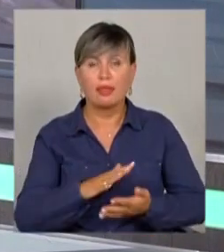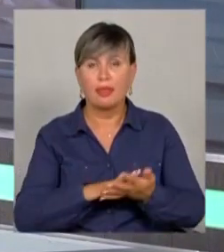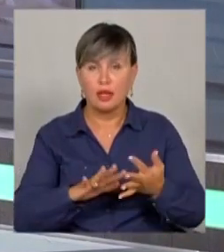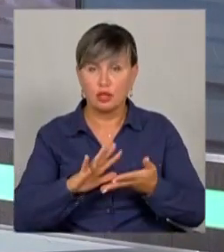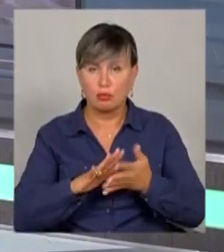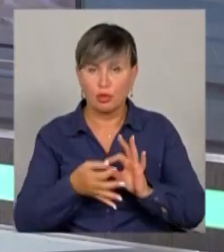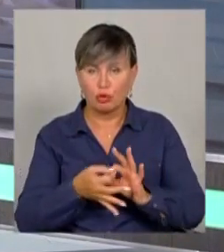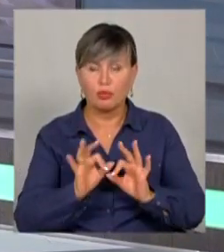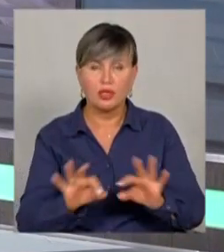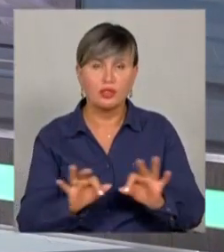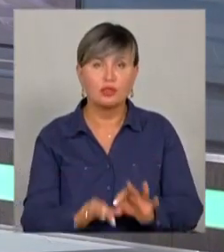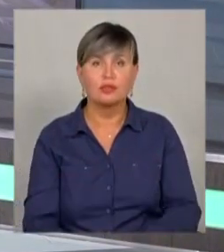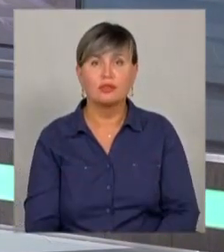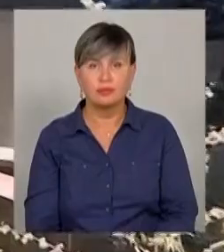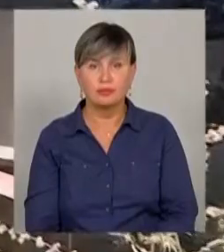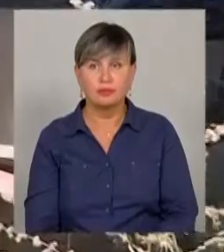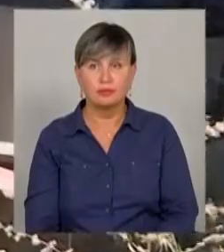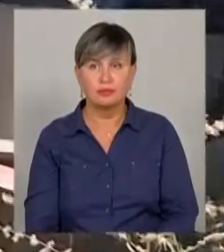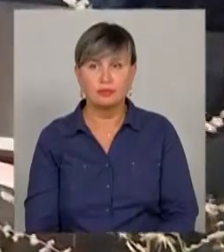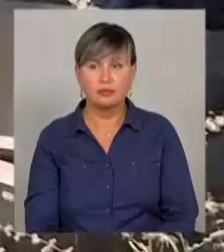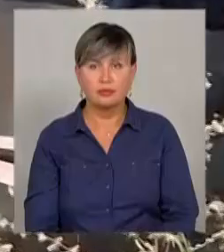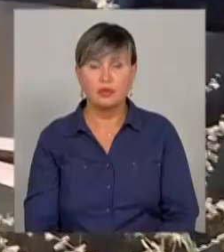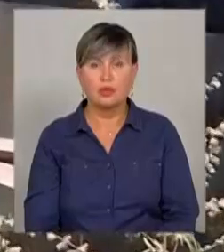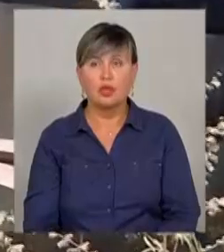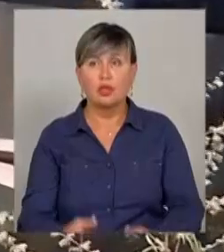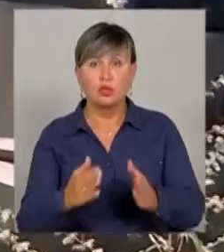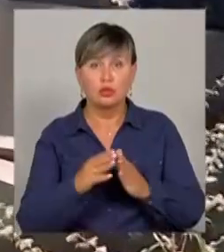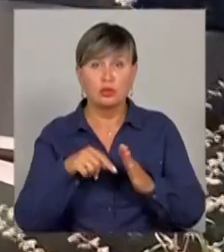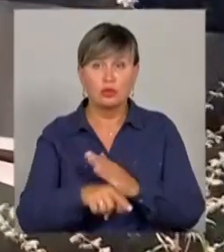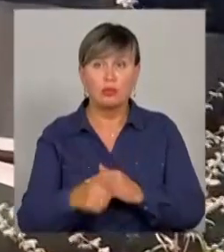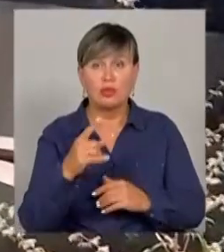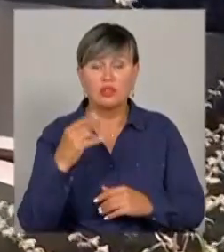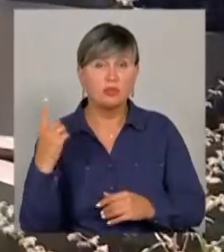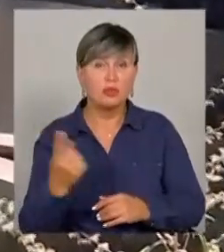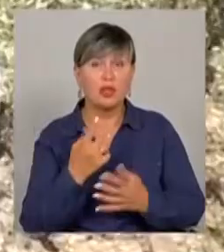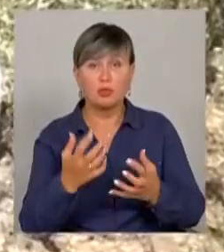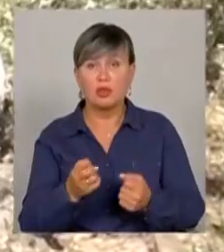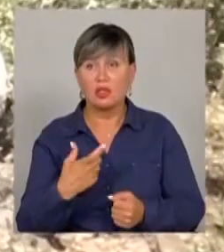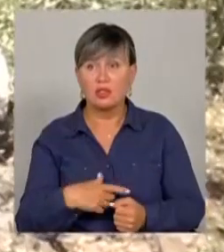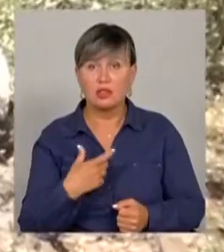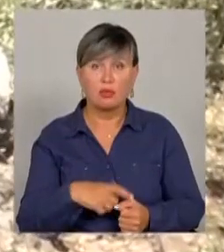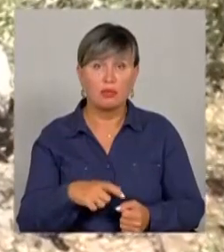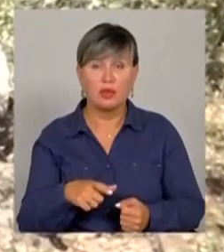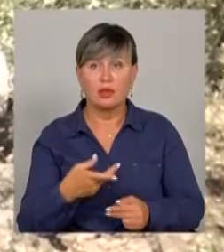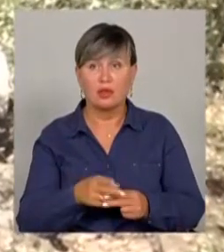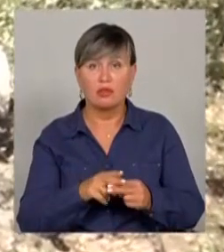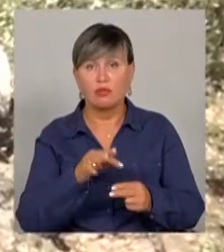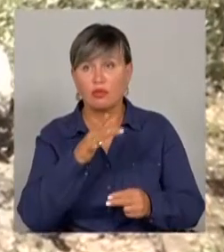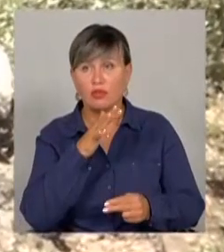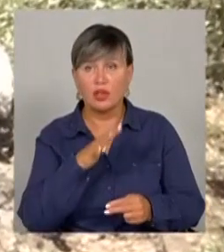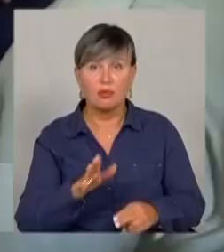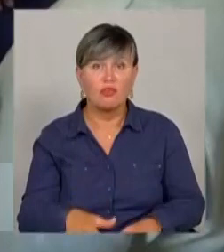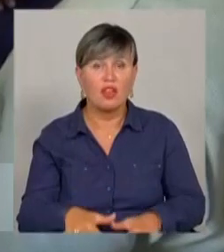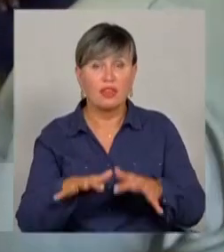после ЧП Эльвира Лекерова. Дом Айнаш Кназевой один из первых принял на себя удар стихии. Во время